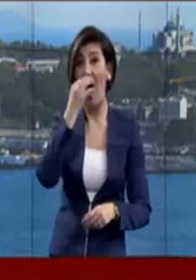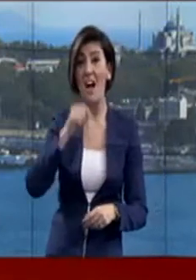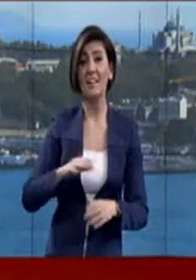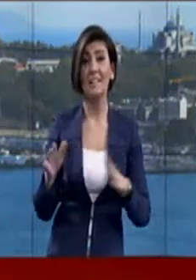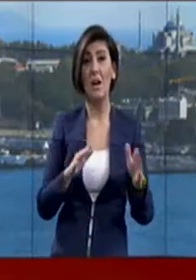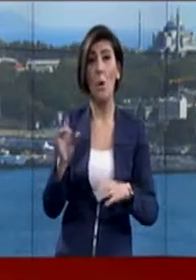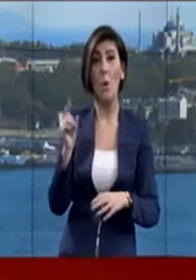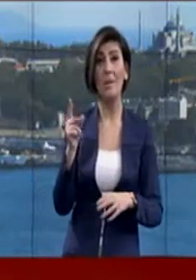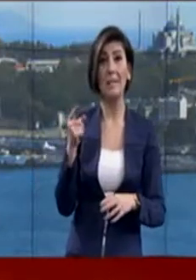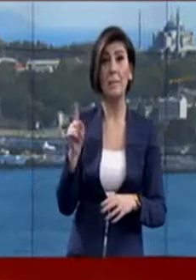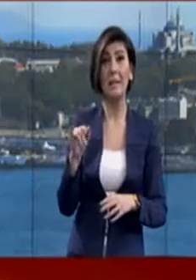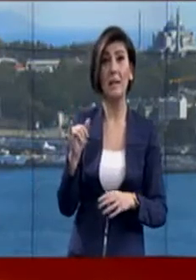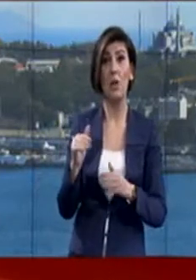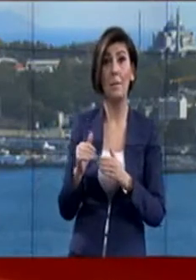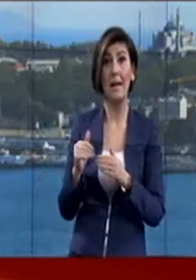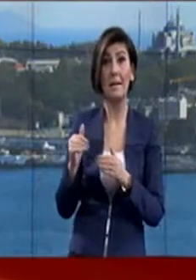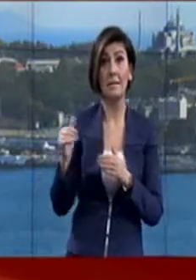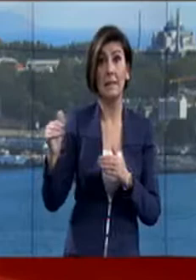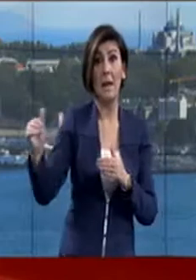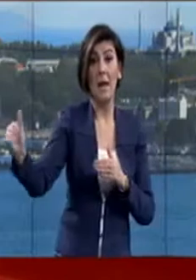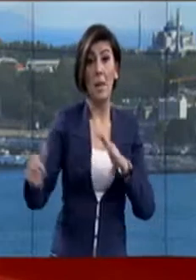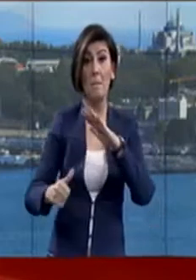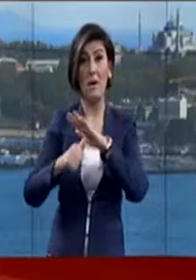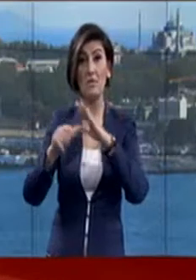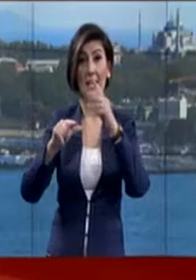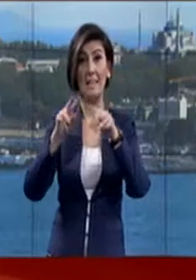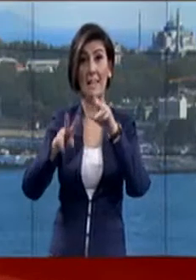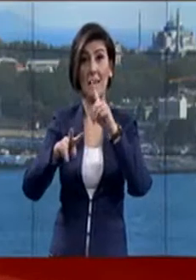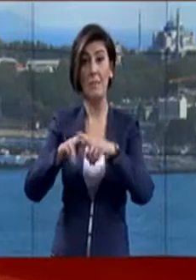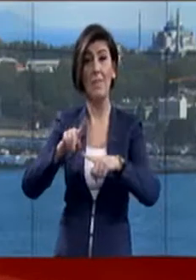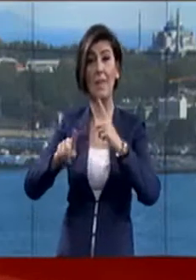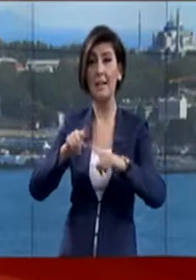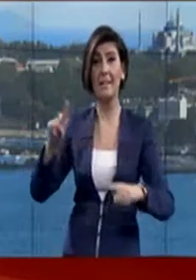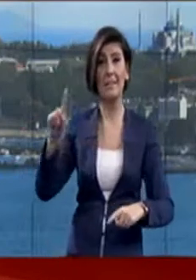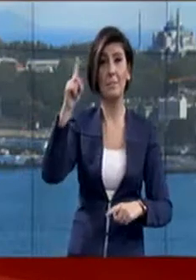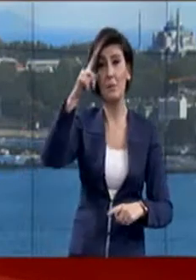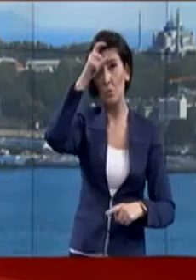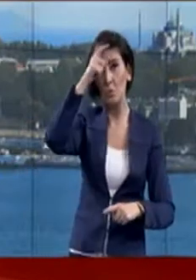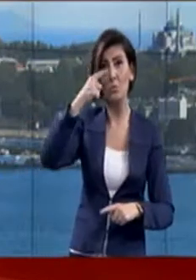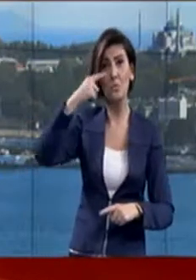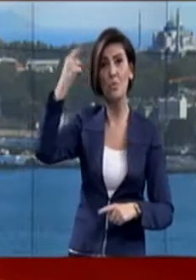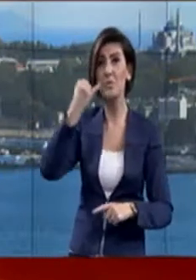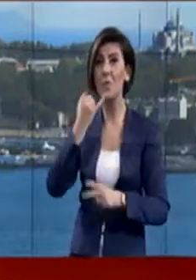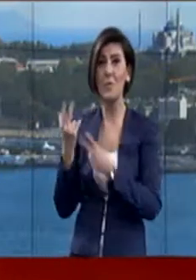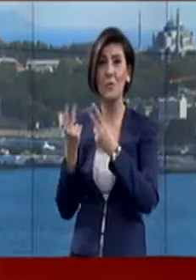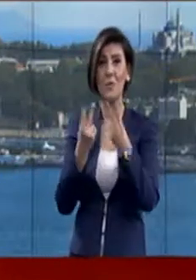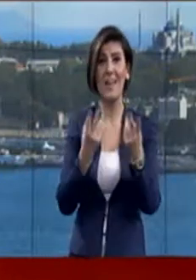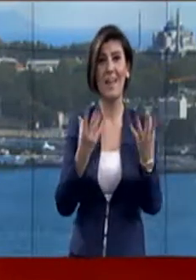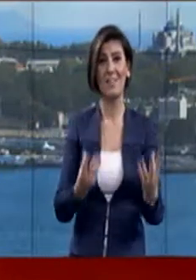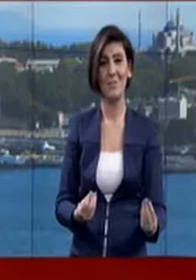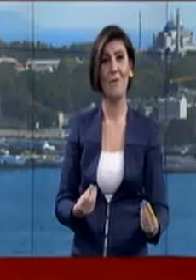Ankara'dan yaklaşık 12 bin kilometre mesafedeki başkent Lima, tarihinde ilk kez bir Türk Cumhurbaşkanı'nı konuk ediyor.